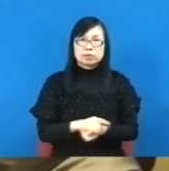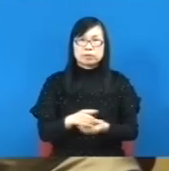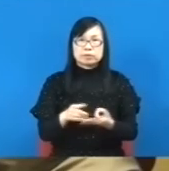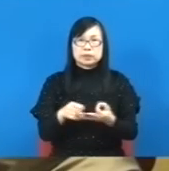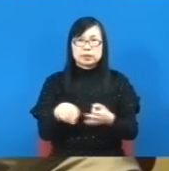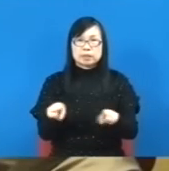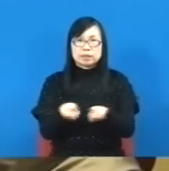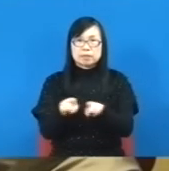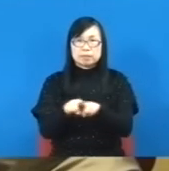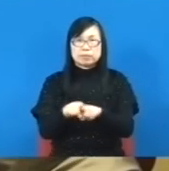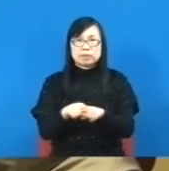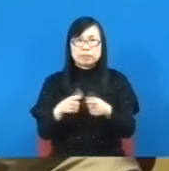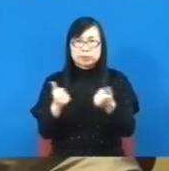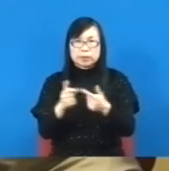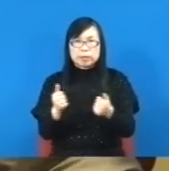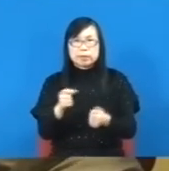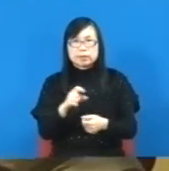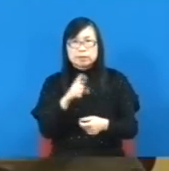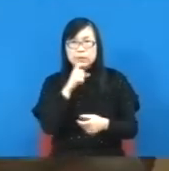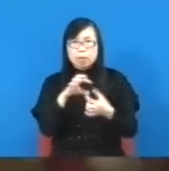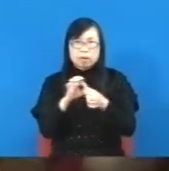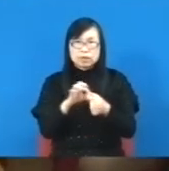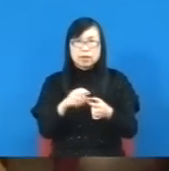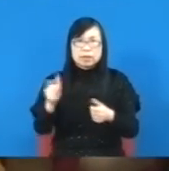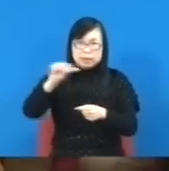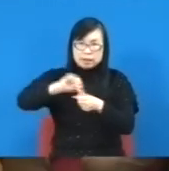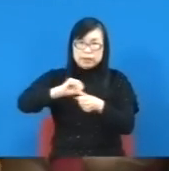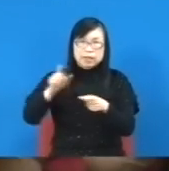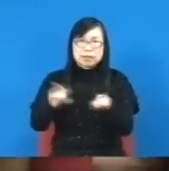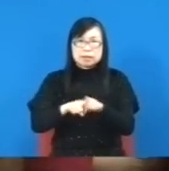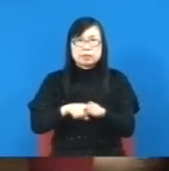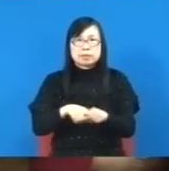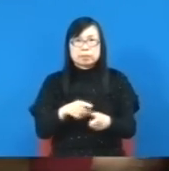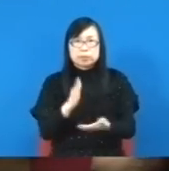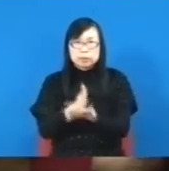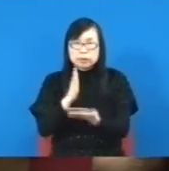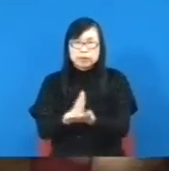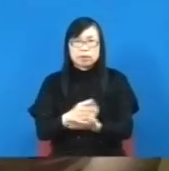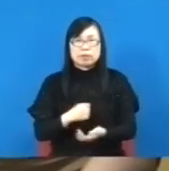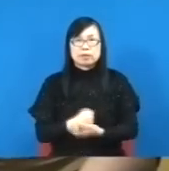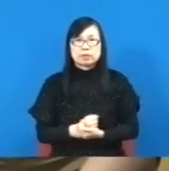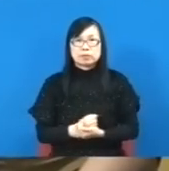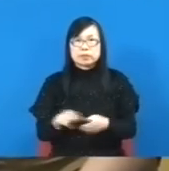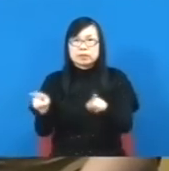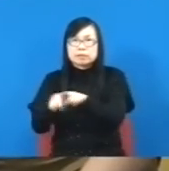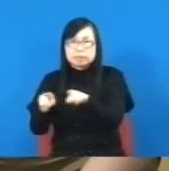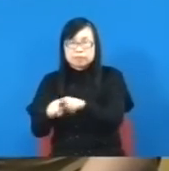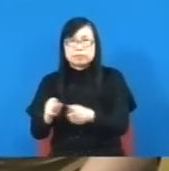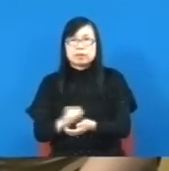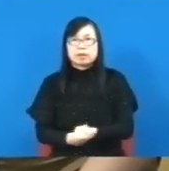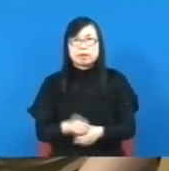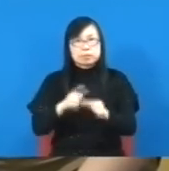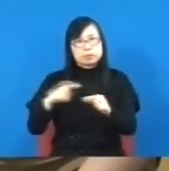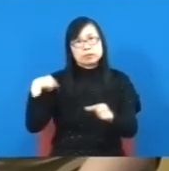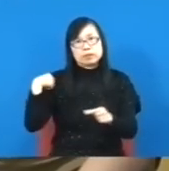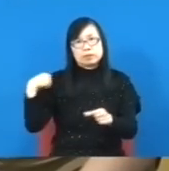乜分有乜嘢關係啫？喺咁嘅場合，咁你同我飲茶唔同喎，阿強強。 嗱，我覺得 鄉里嚟嘅喎， 即係中國人嗰啲一般